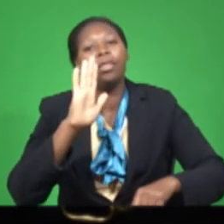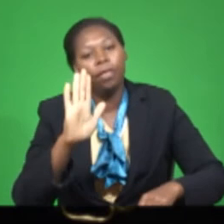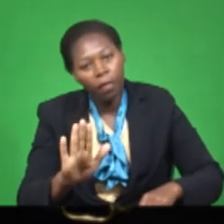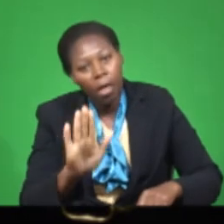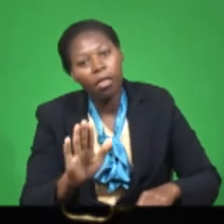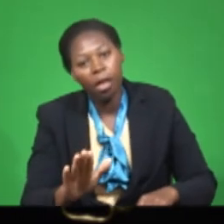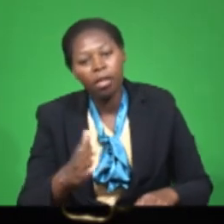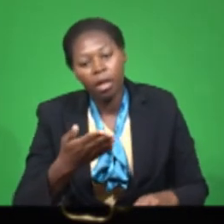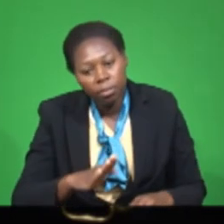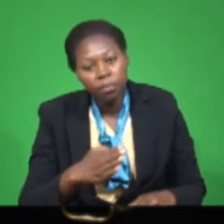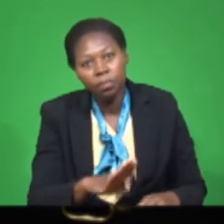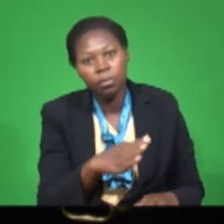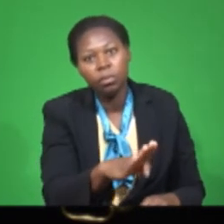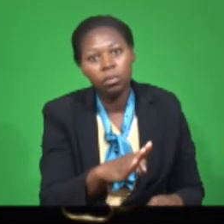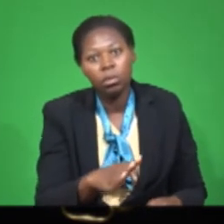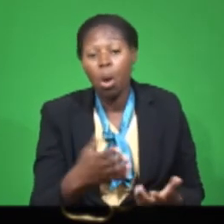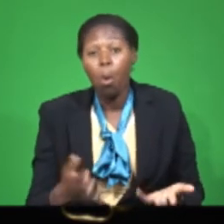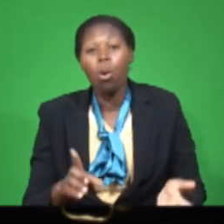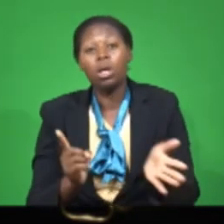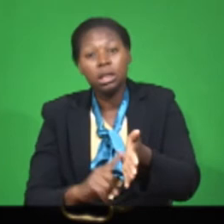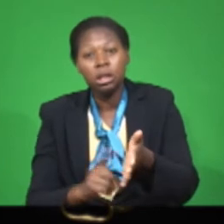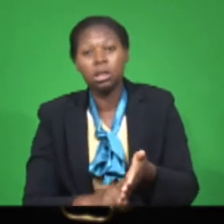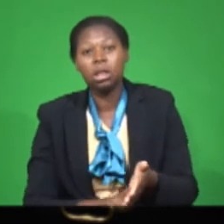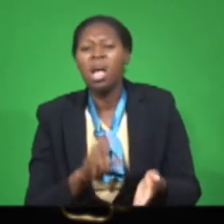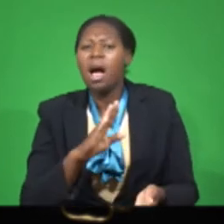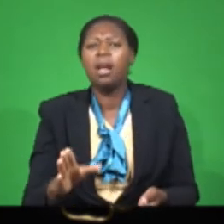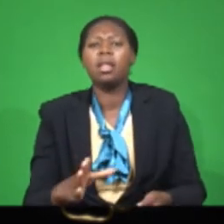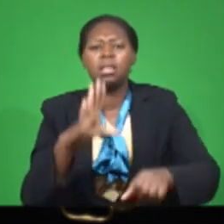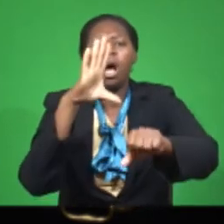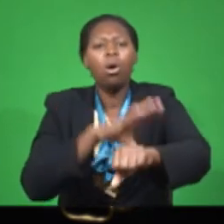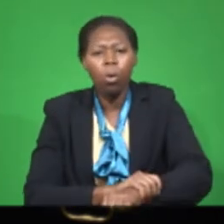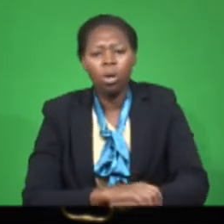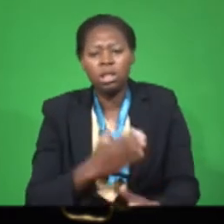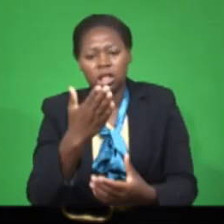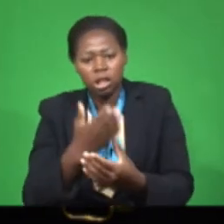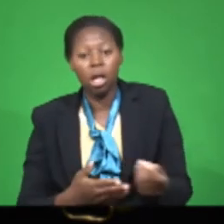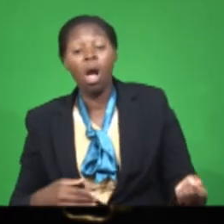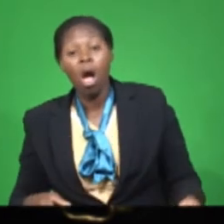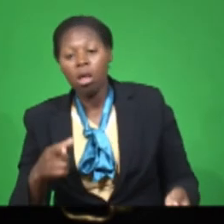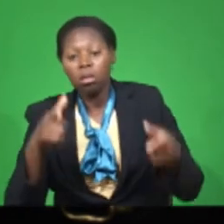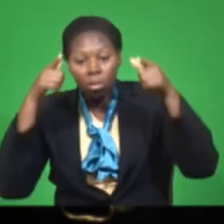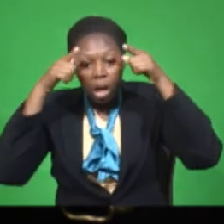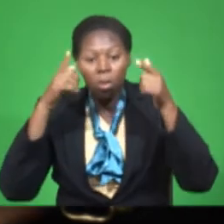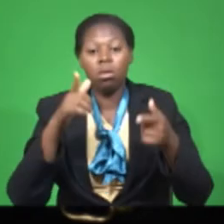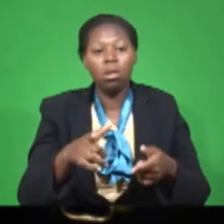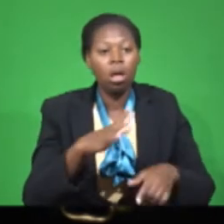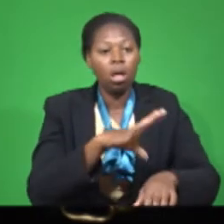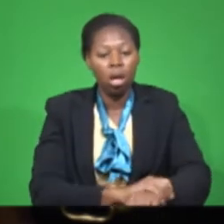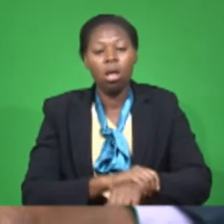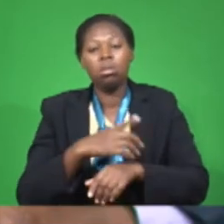zviri zvekufungidzira. Kuti ndiye akaba mombe kwanhingi, ndiye akaba mbudzi yekwanhingi, ndiye akaba hoko yekwanhingi. Uye ndiye akadana nemukadzi wemunhu